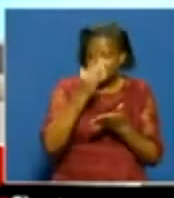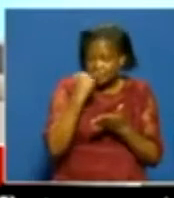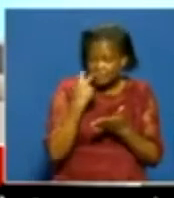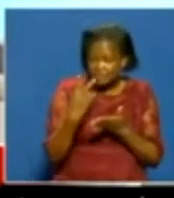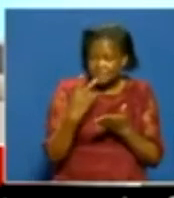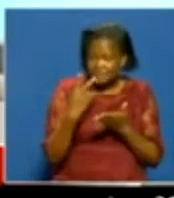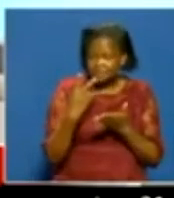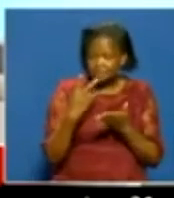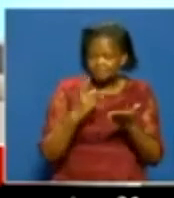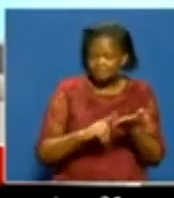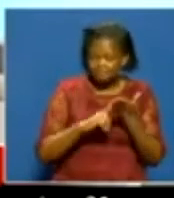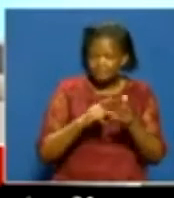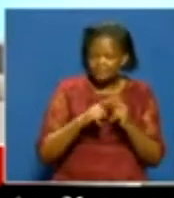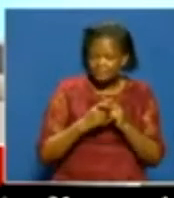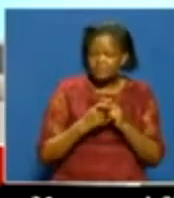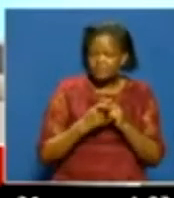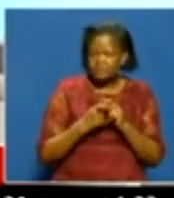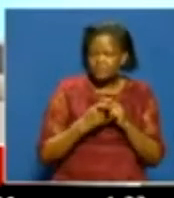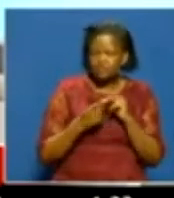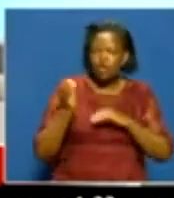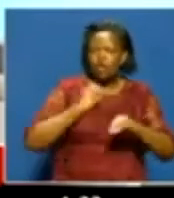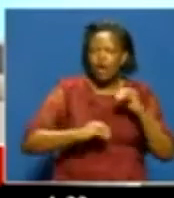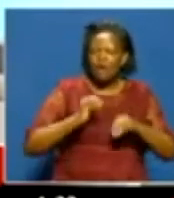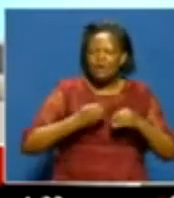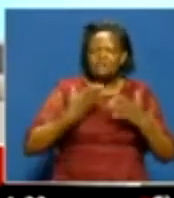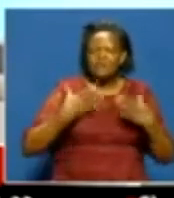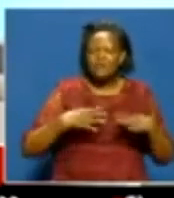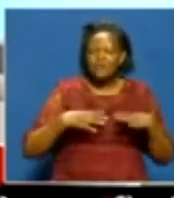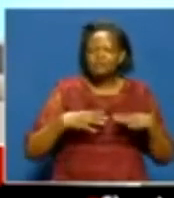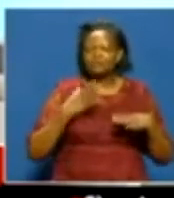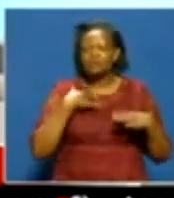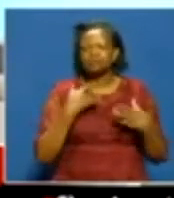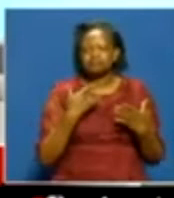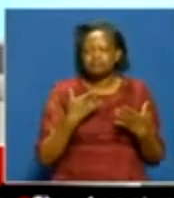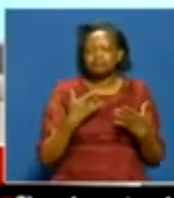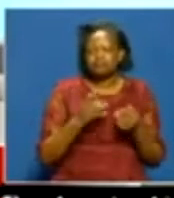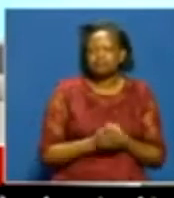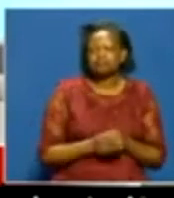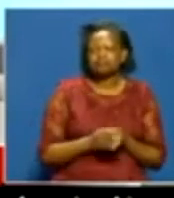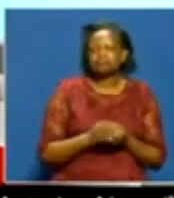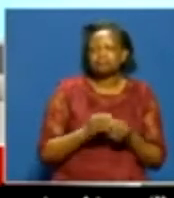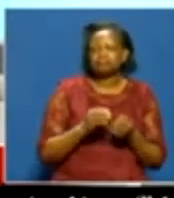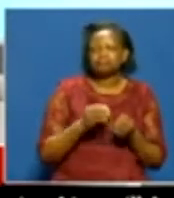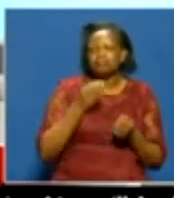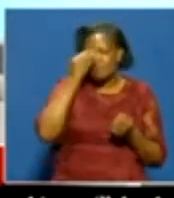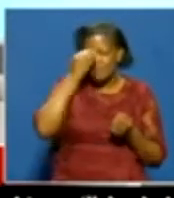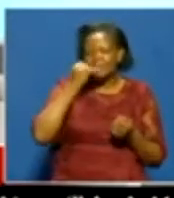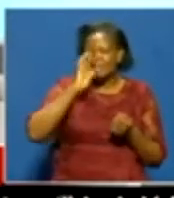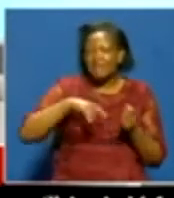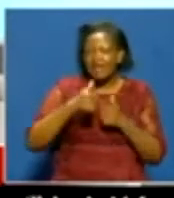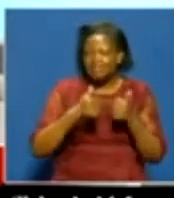ambayo yameanza mambo ufisadi. Kila mtu anataka kujipendekeza kwa mwananchi. Mm-hmm. Unajua ukiongea kuna vitu ambavyo